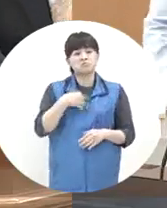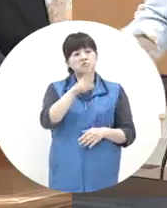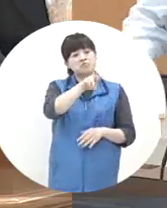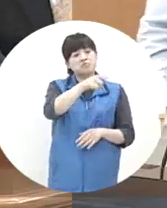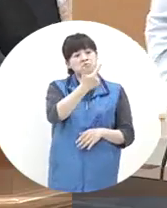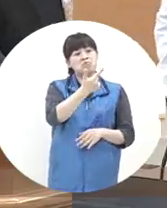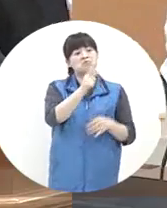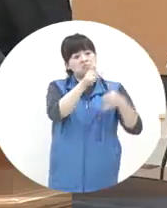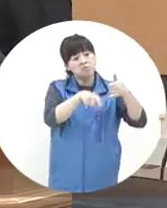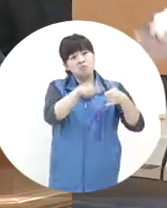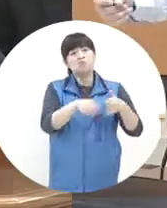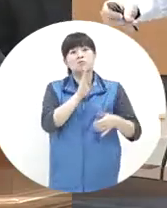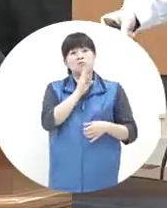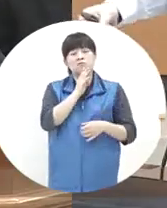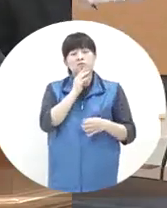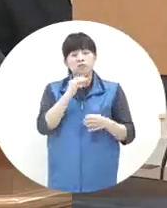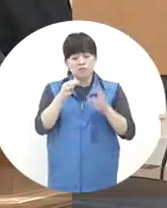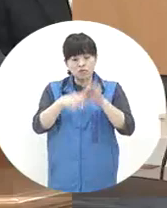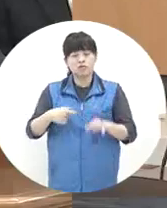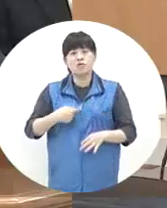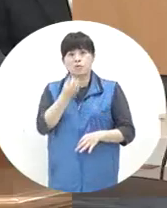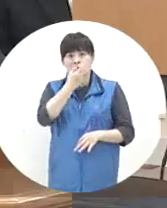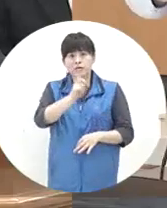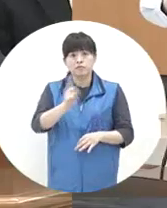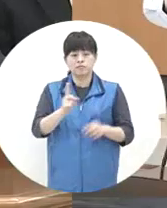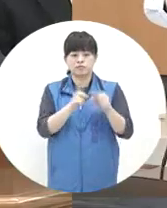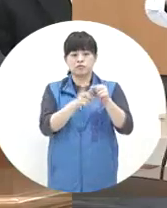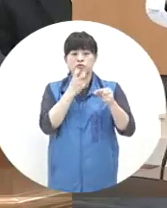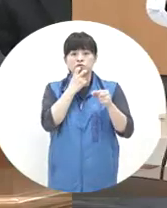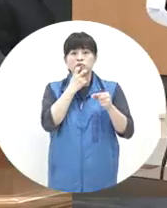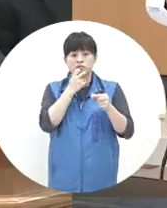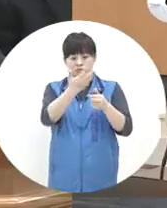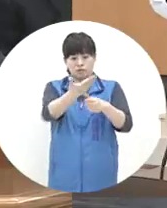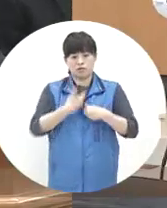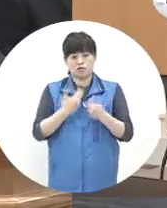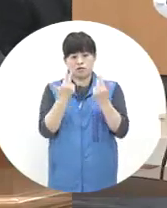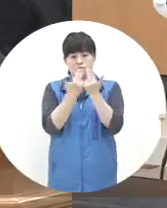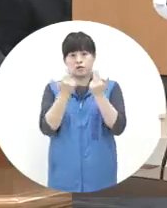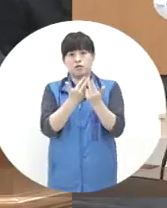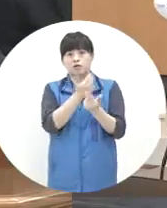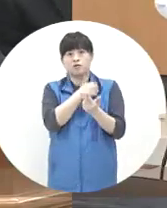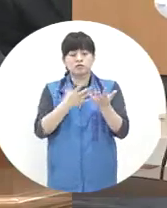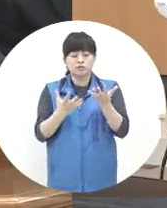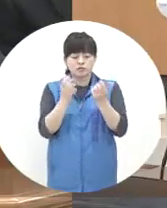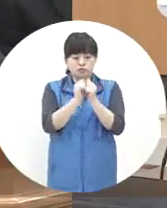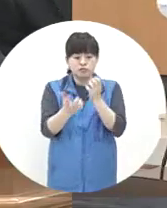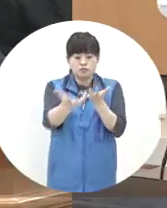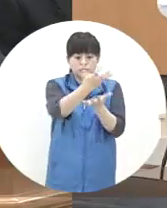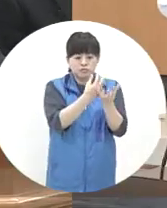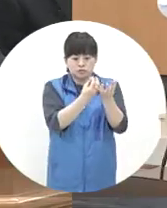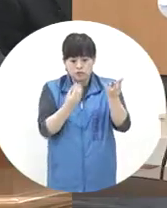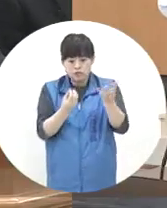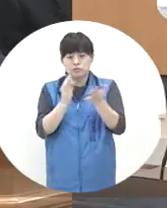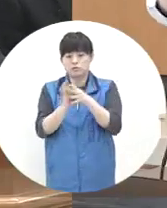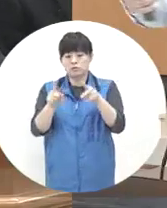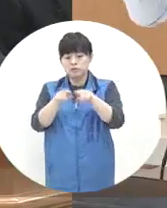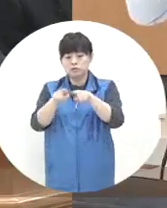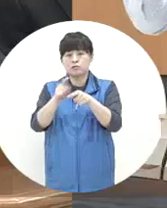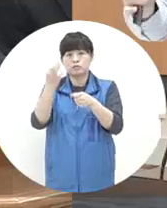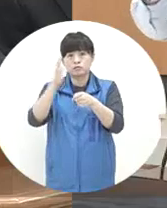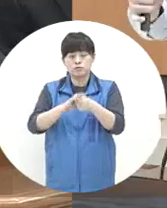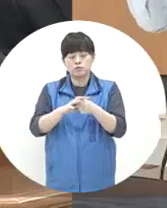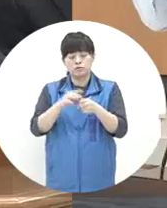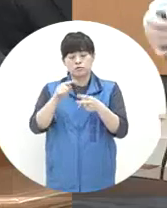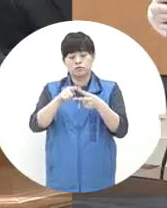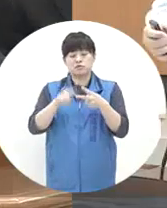2600多块，所以哦，我要讲的就是中央给我们新北的不管是统筹分配税款还是一般性的补助款，我们